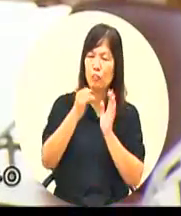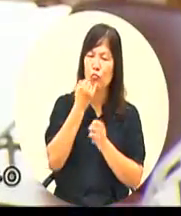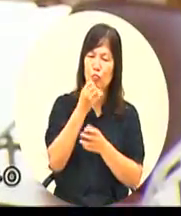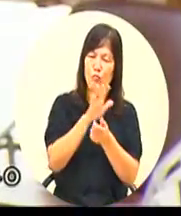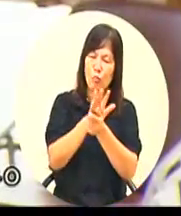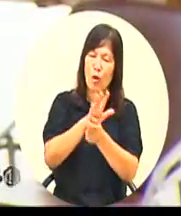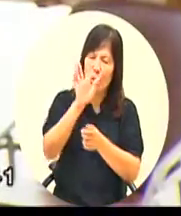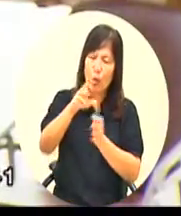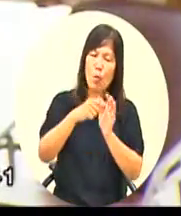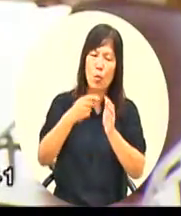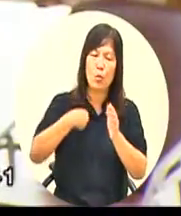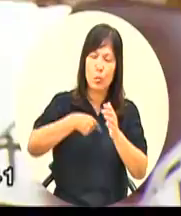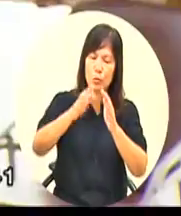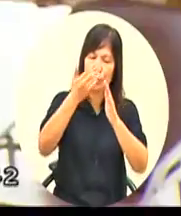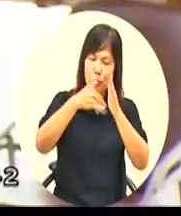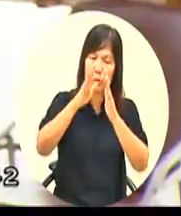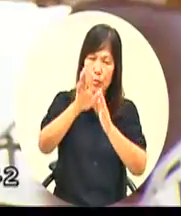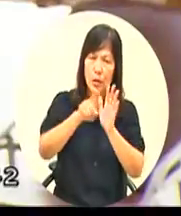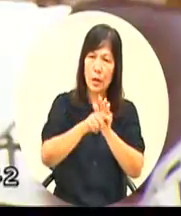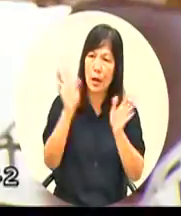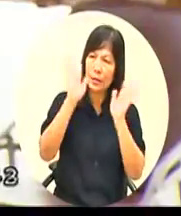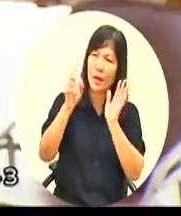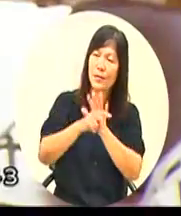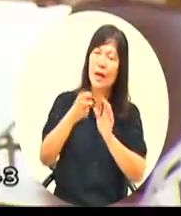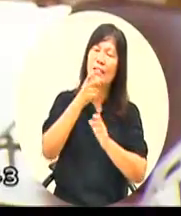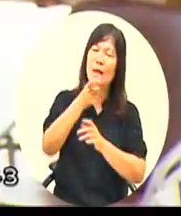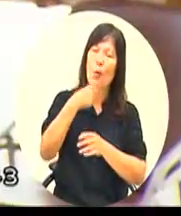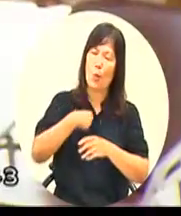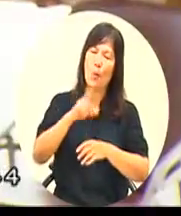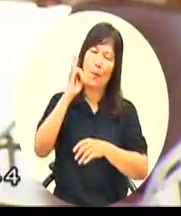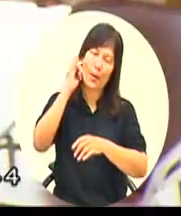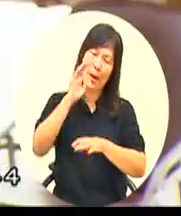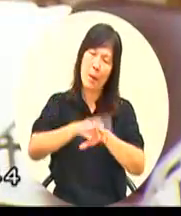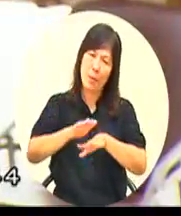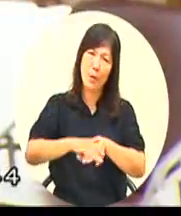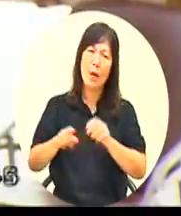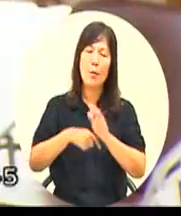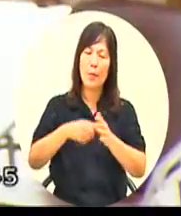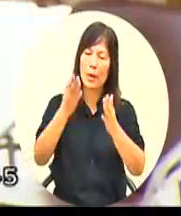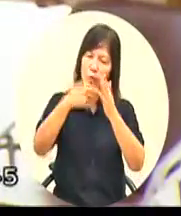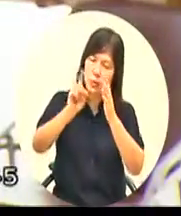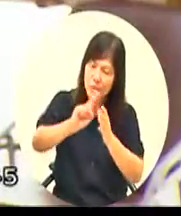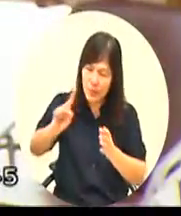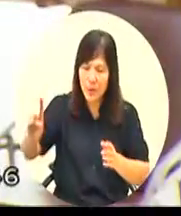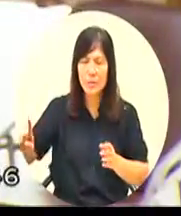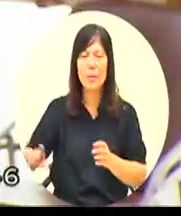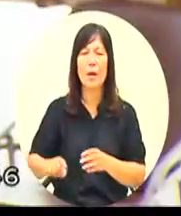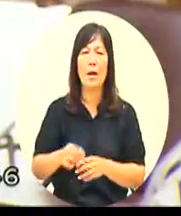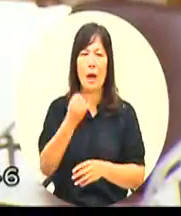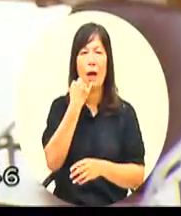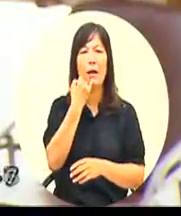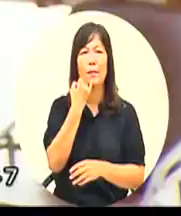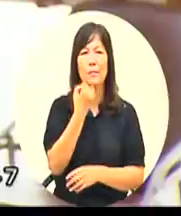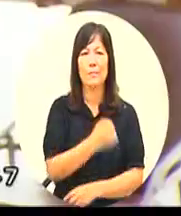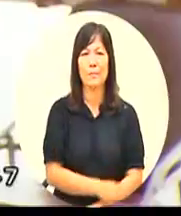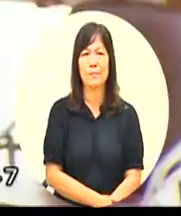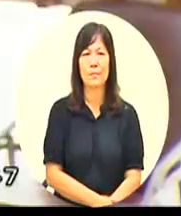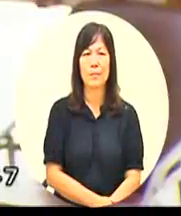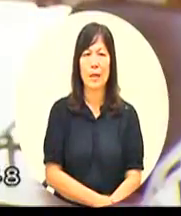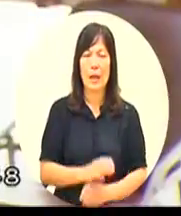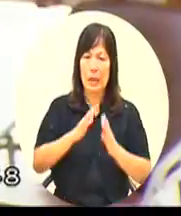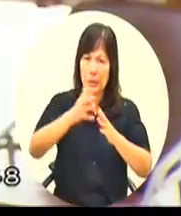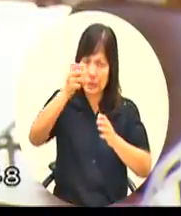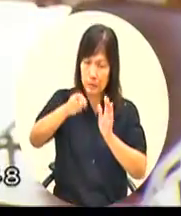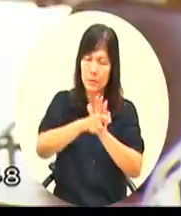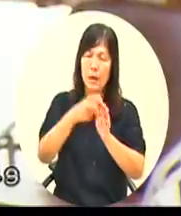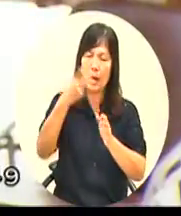果到学校啊，那个小朋友叫婉容妈妈啊，我们学校怎样怎样怎样，我说好，我们市长还有我们